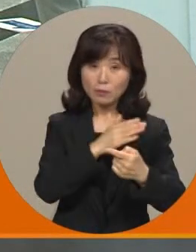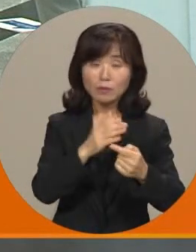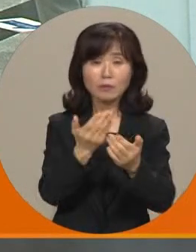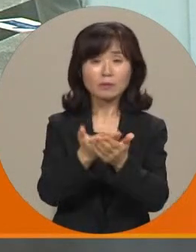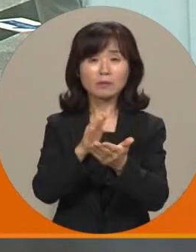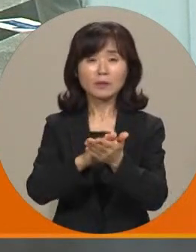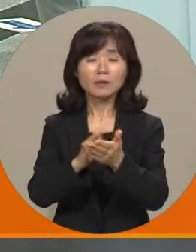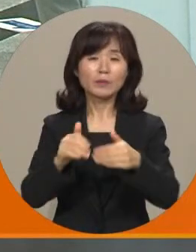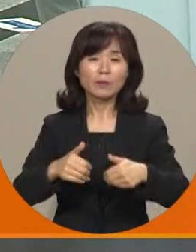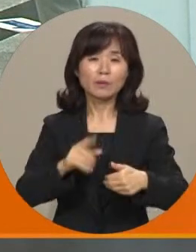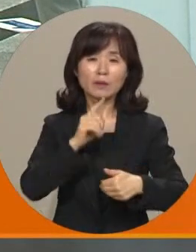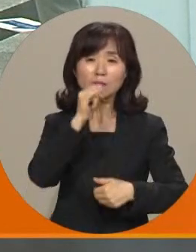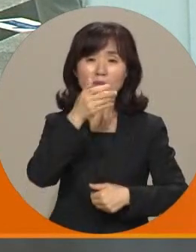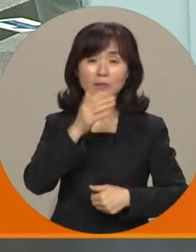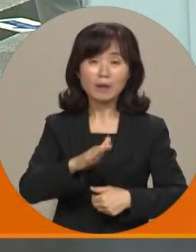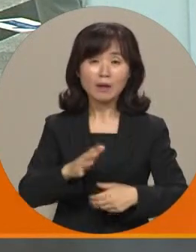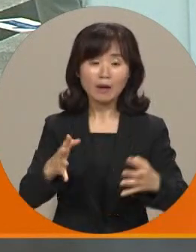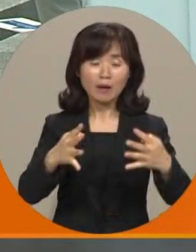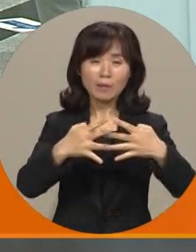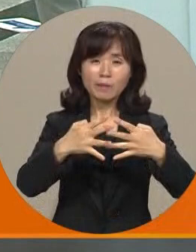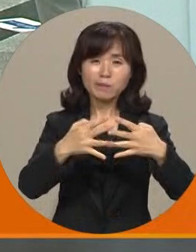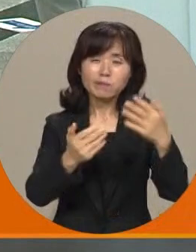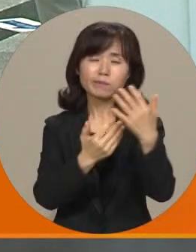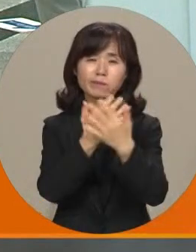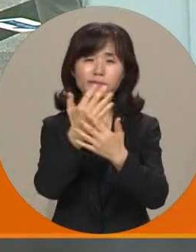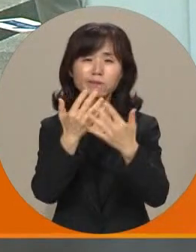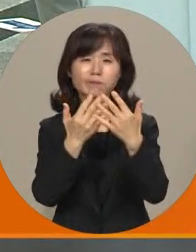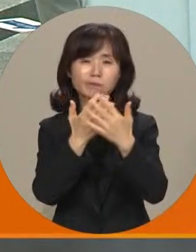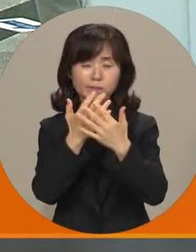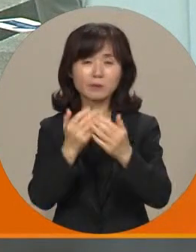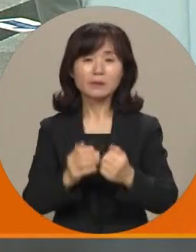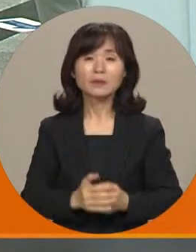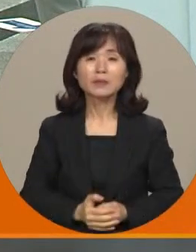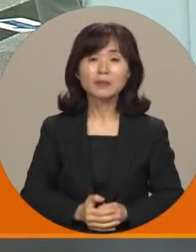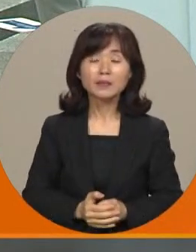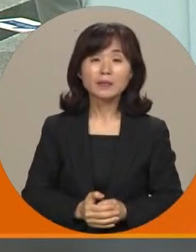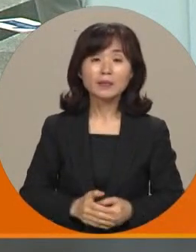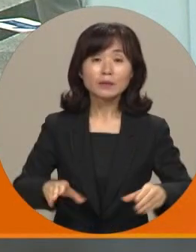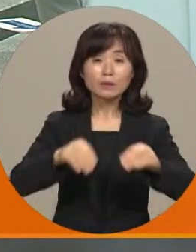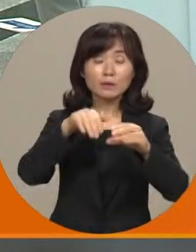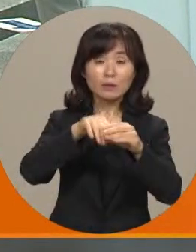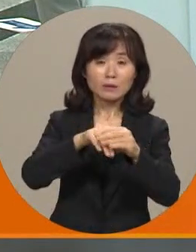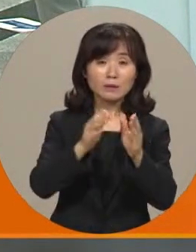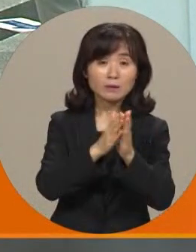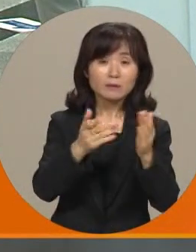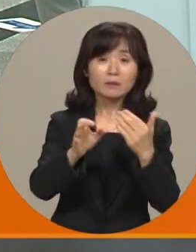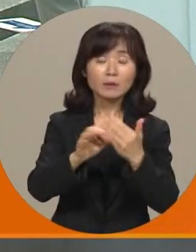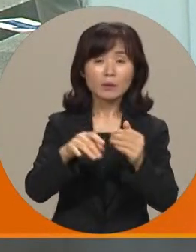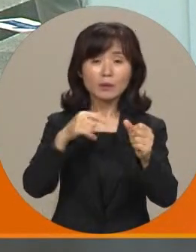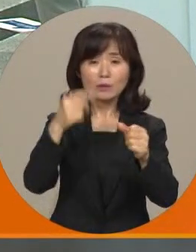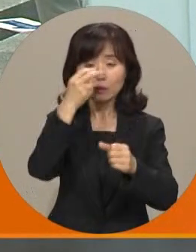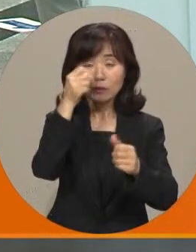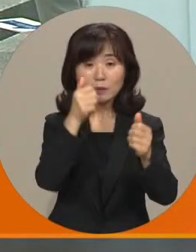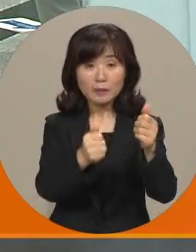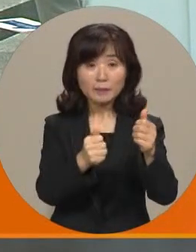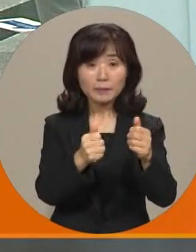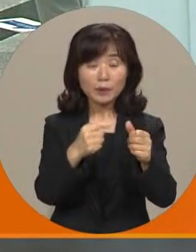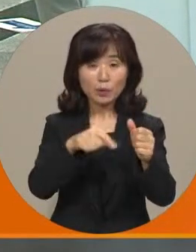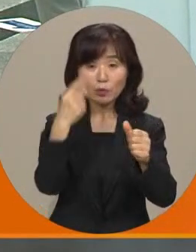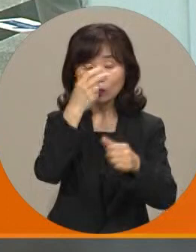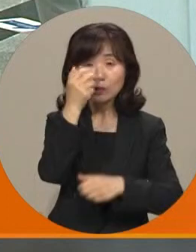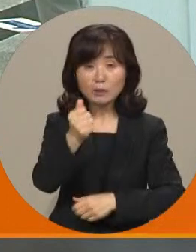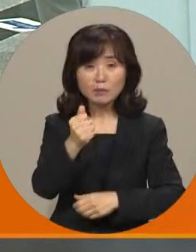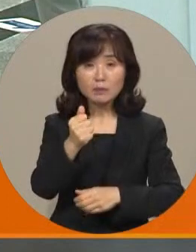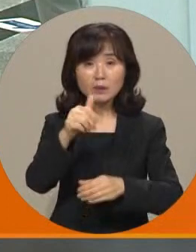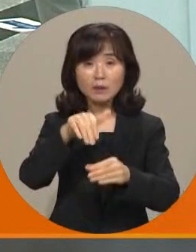아직까지는 합의는 지지부진합니다 더구나 총선 국면이 시작이 되면 교육감 선거제 개편은